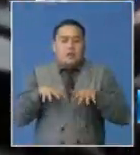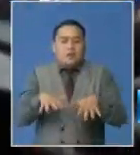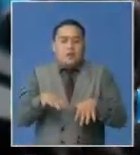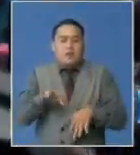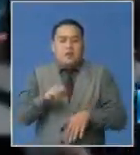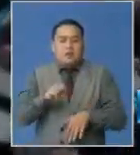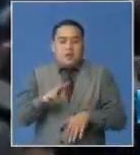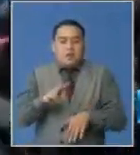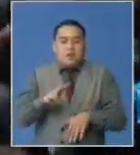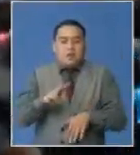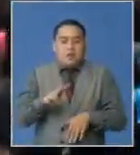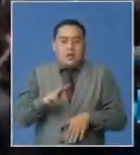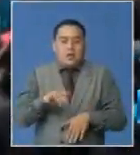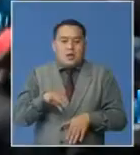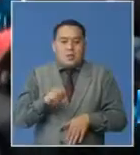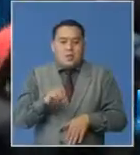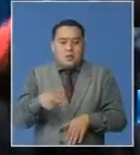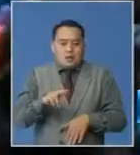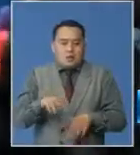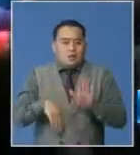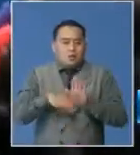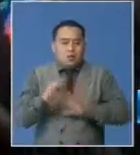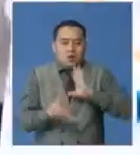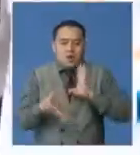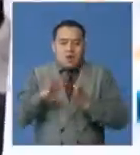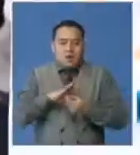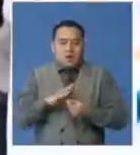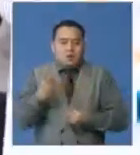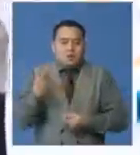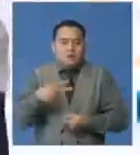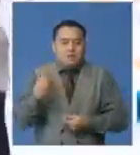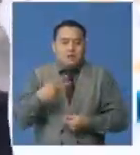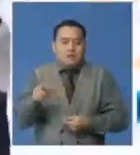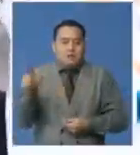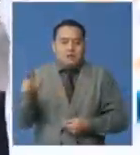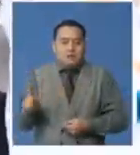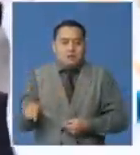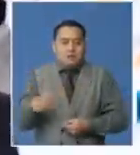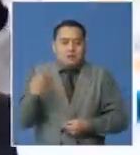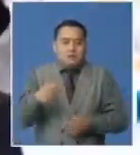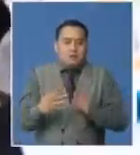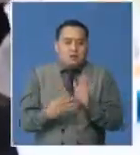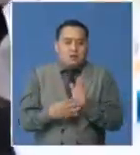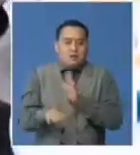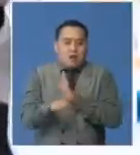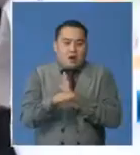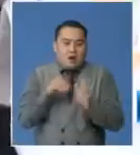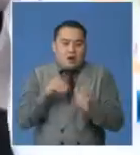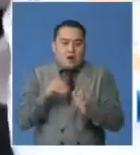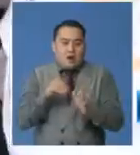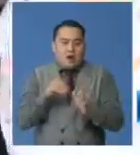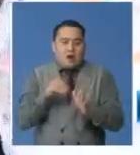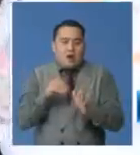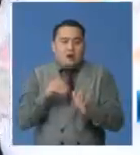Милана, ПСЖ и сборной Либерии показывает лучший результат среди всех 20 кандидатов – 39 голосов избирателей. Бокай отстает